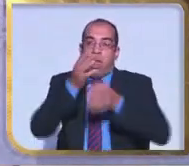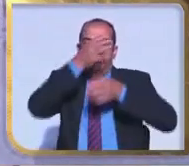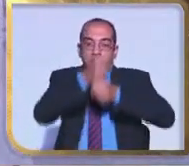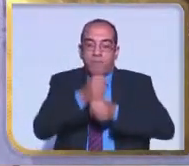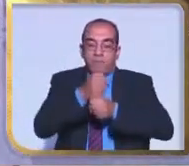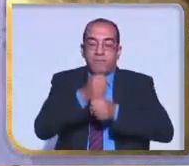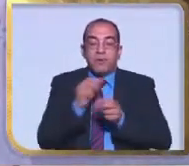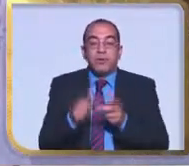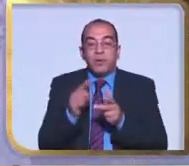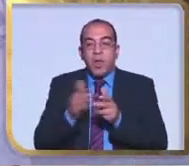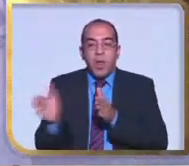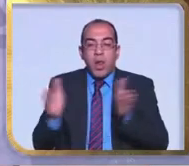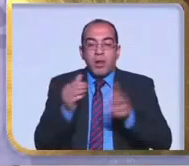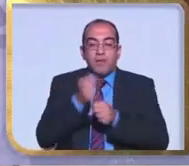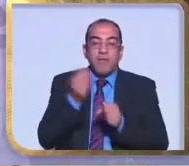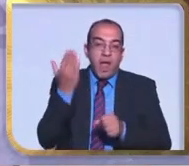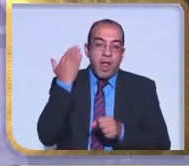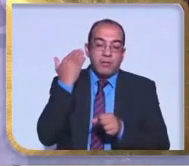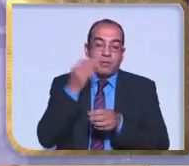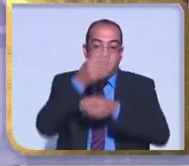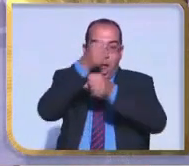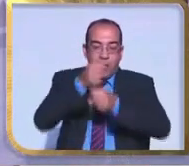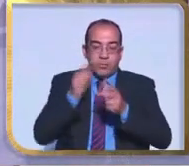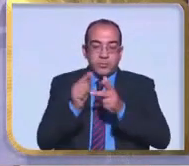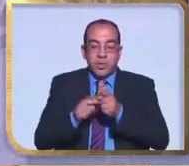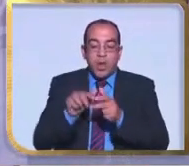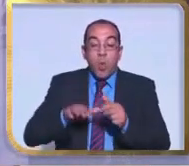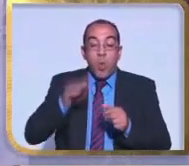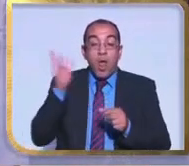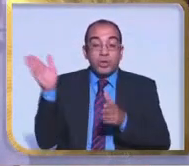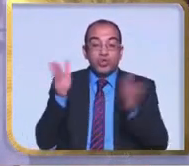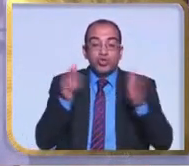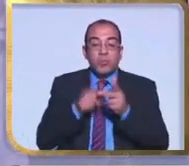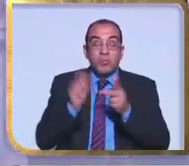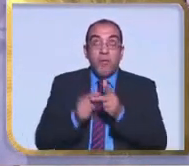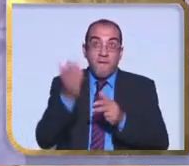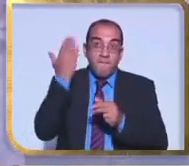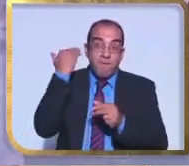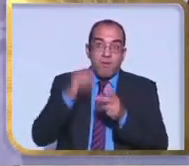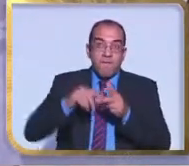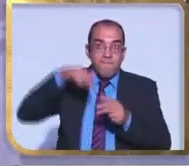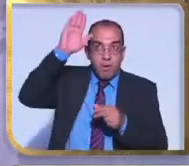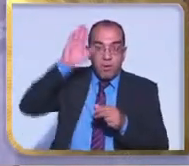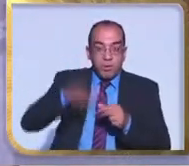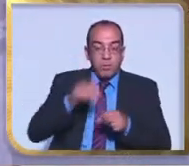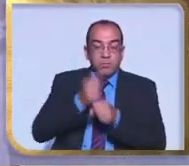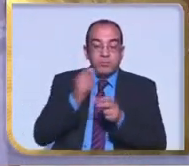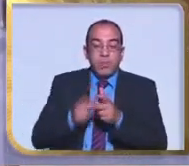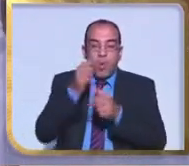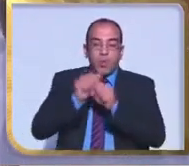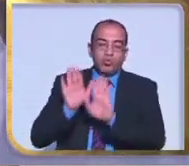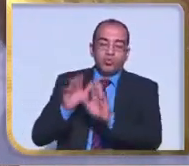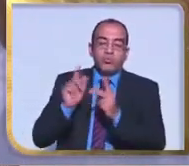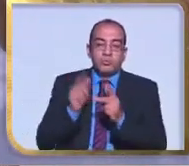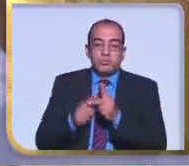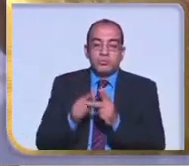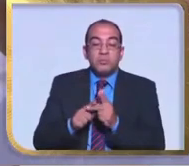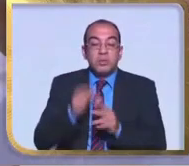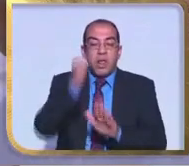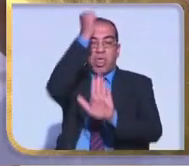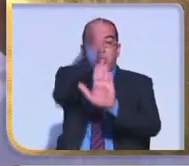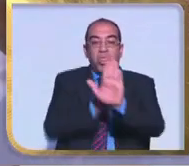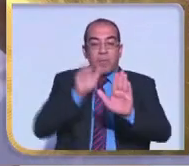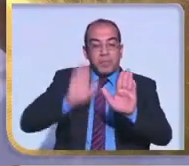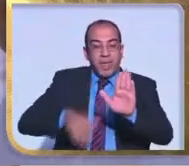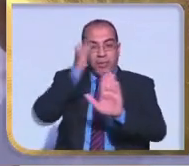من بين أيدينا ومن خلفنا وعن يميننا وعن شمالنا ومن فوقنا، ونعوذ بعظمتك أن